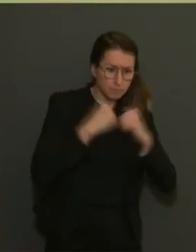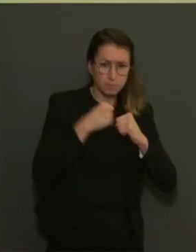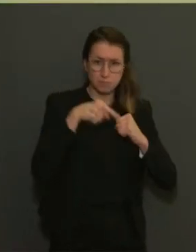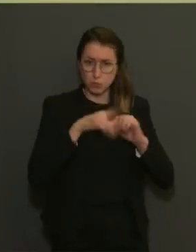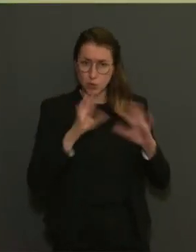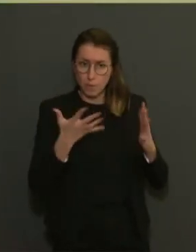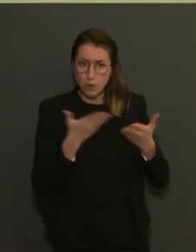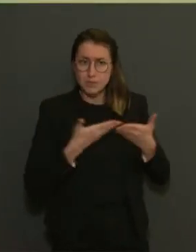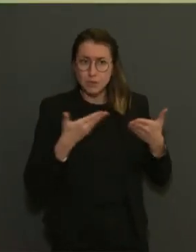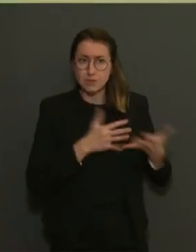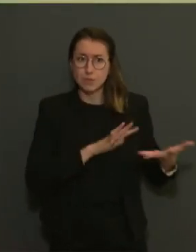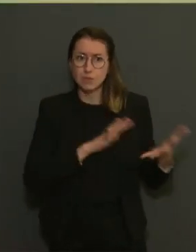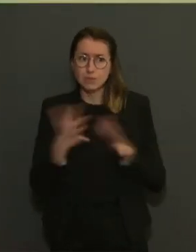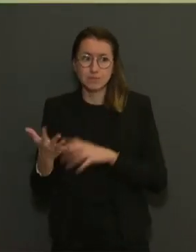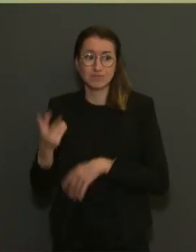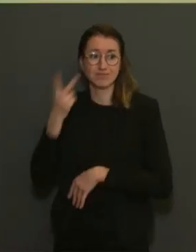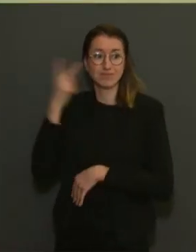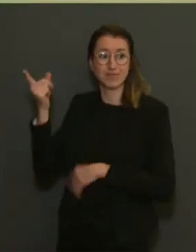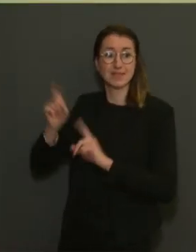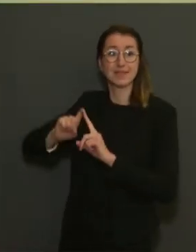graphique qui vient